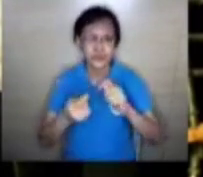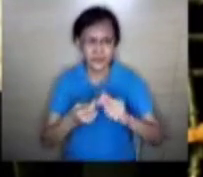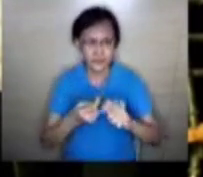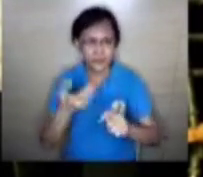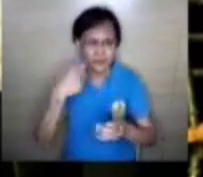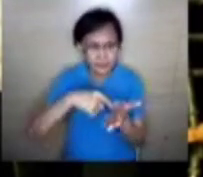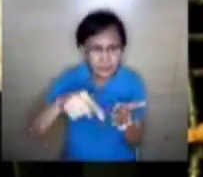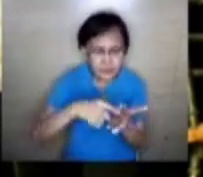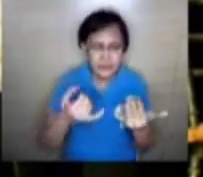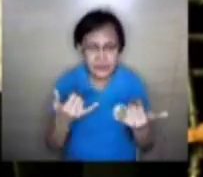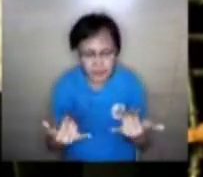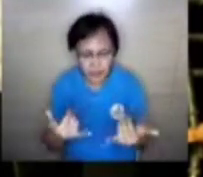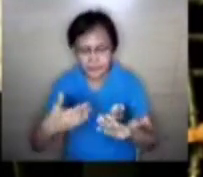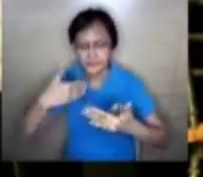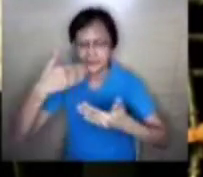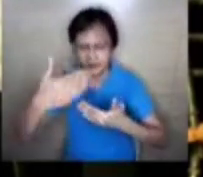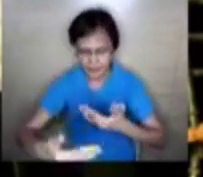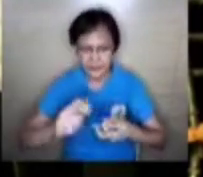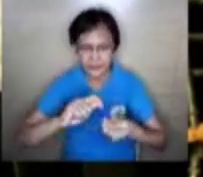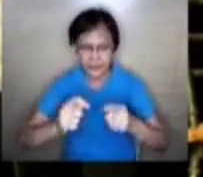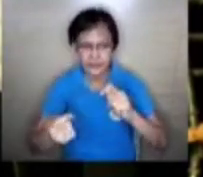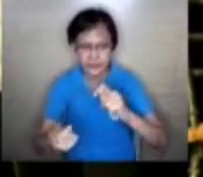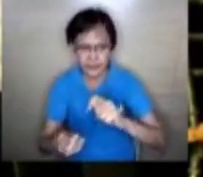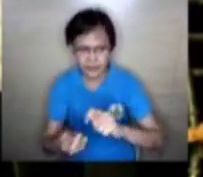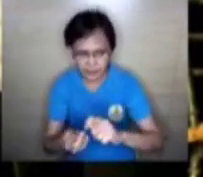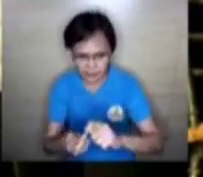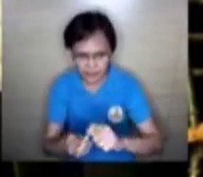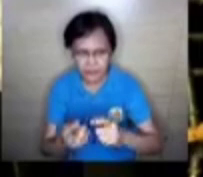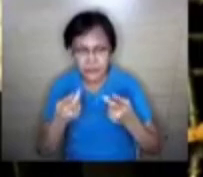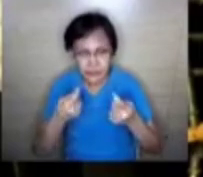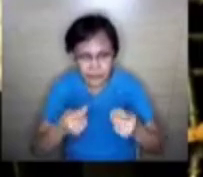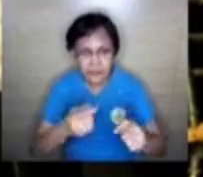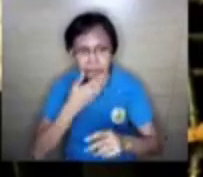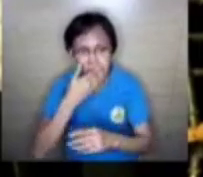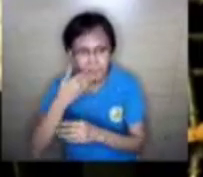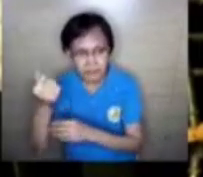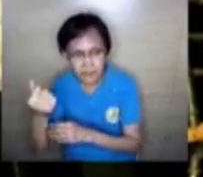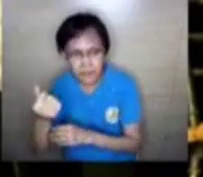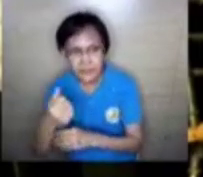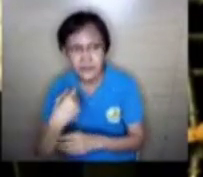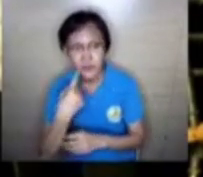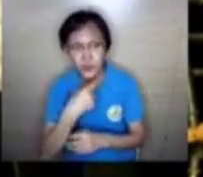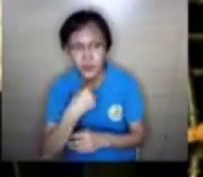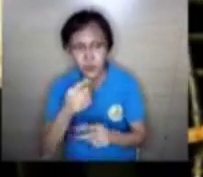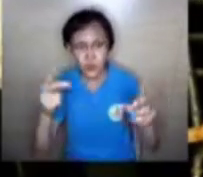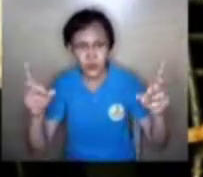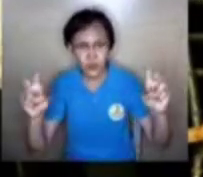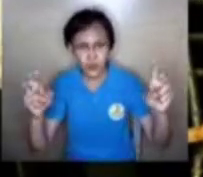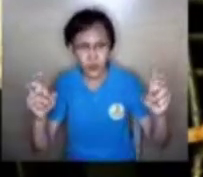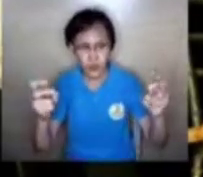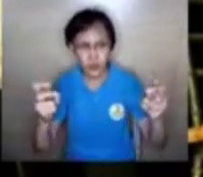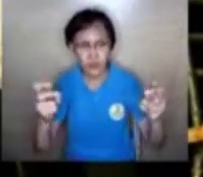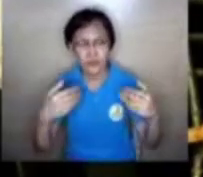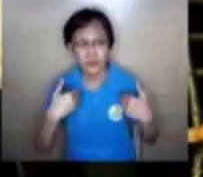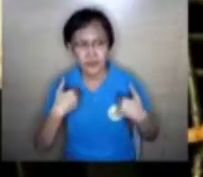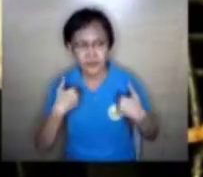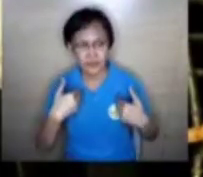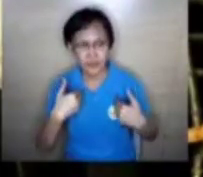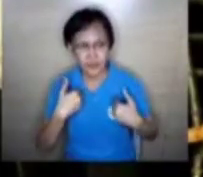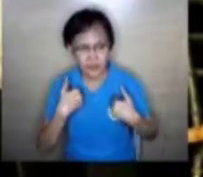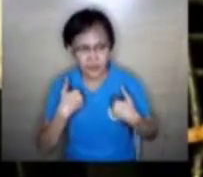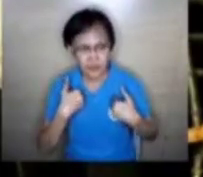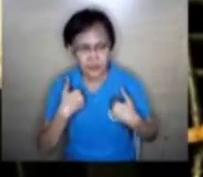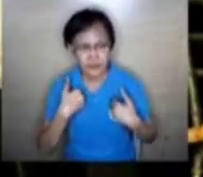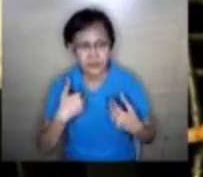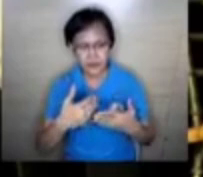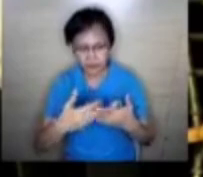Pero sa susunod na semestre, karagdagang magandang balita, yung mga tinatawag nilang RLE na required bago